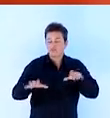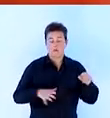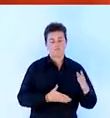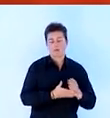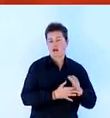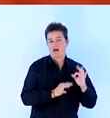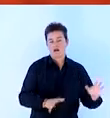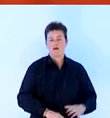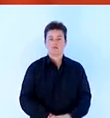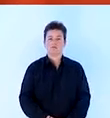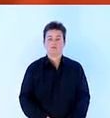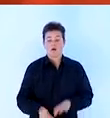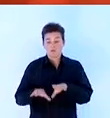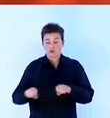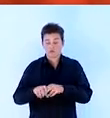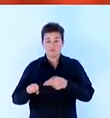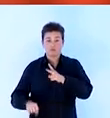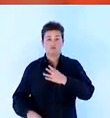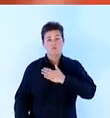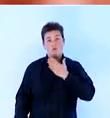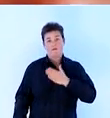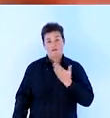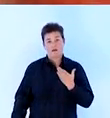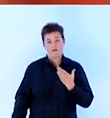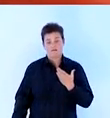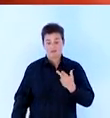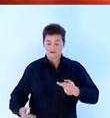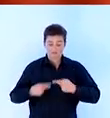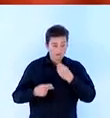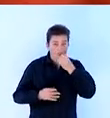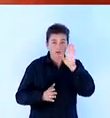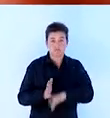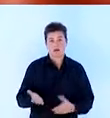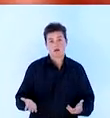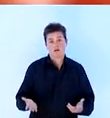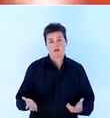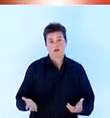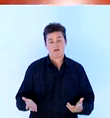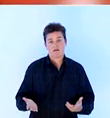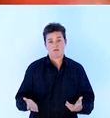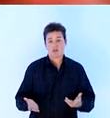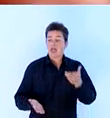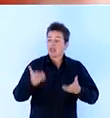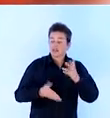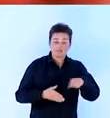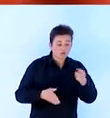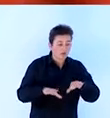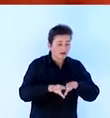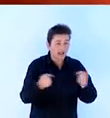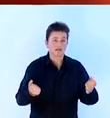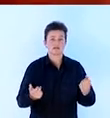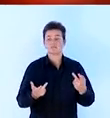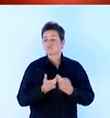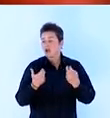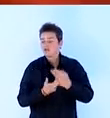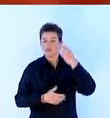quoi sert de produire plus si c'est pour vivre moins bien, en détruisant les équilibres naturels, la faune,